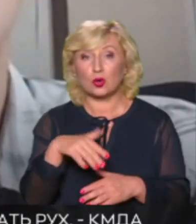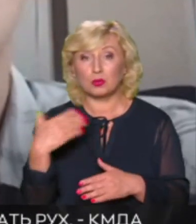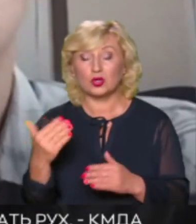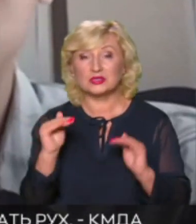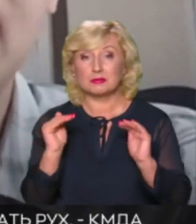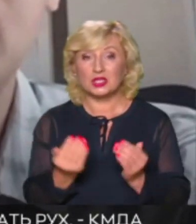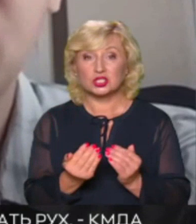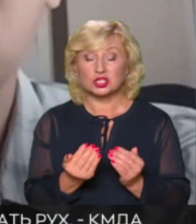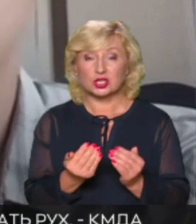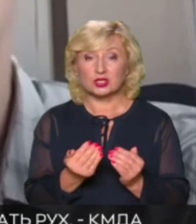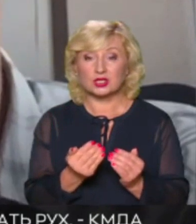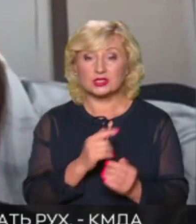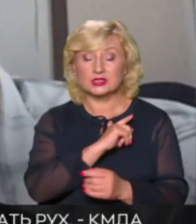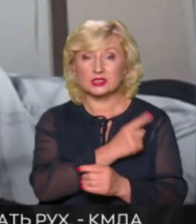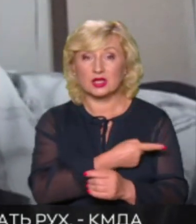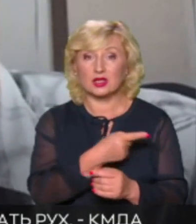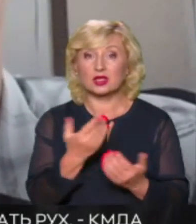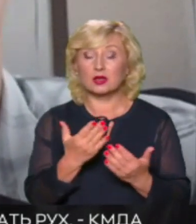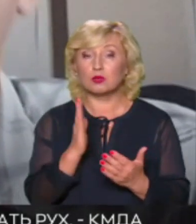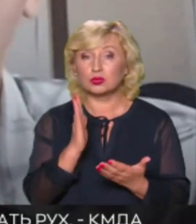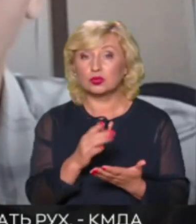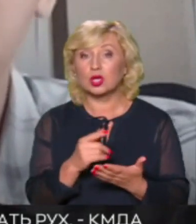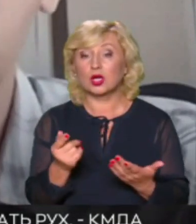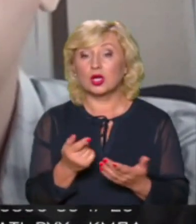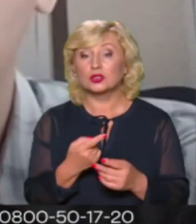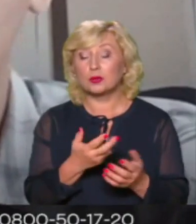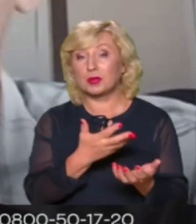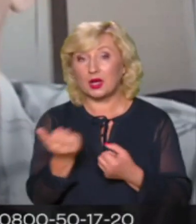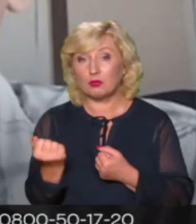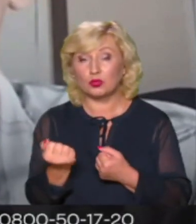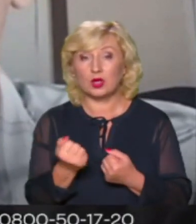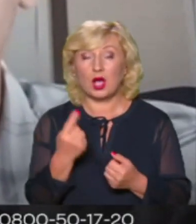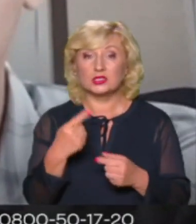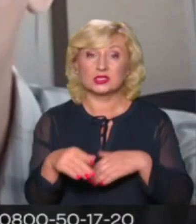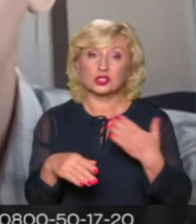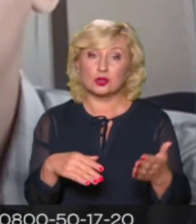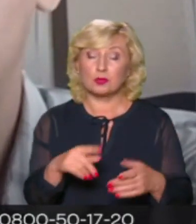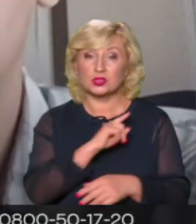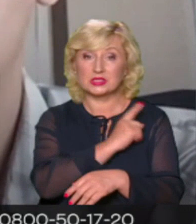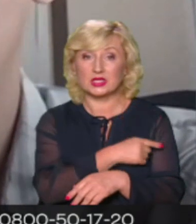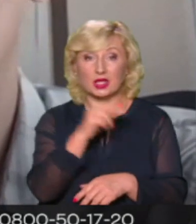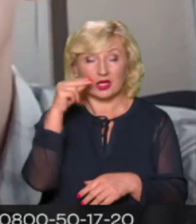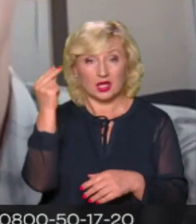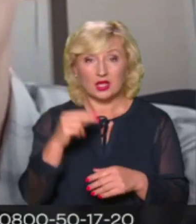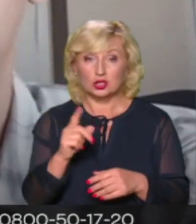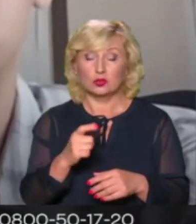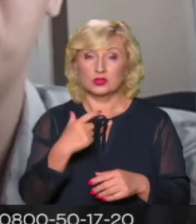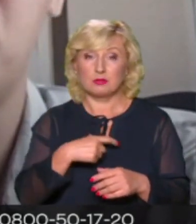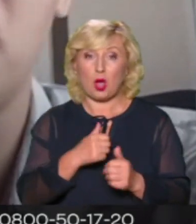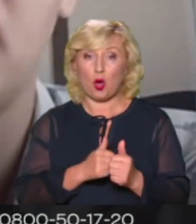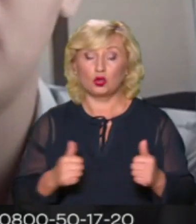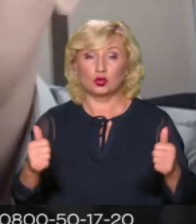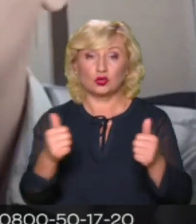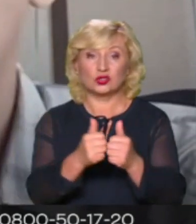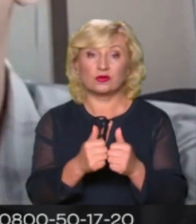рівня сили тих держав, які там будуть, якщо їх туди приймуть, а з іншого боку, просто посилення Китаю, що буде себе оточувати більш